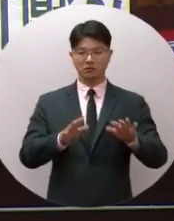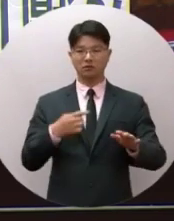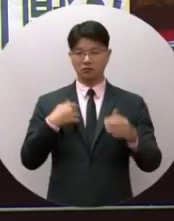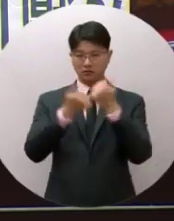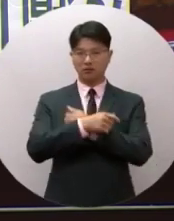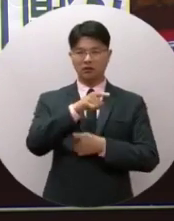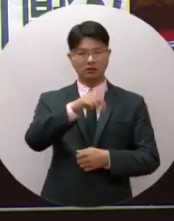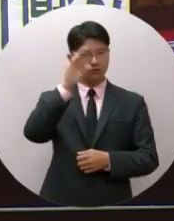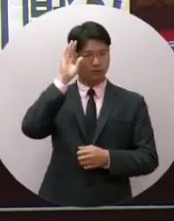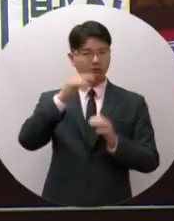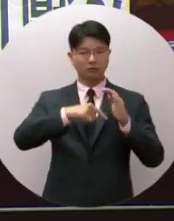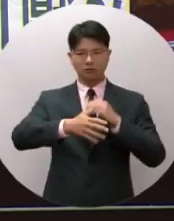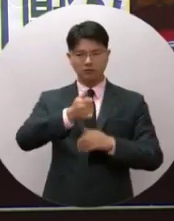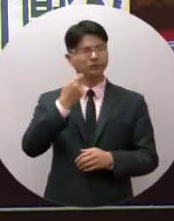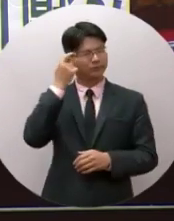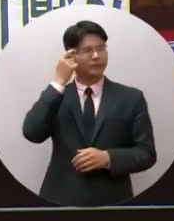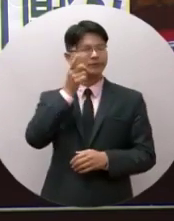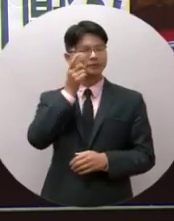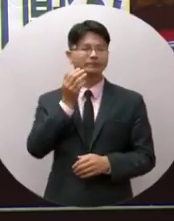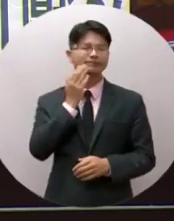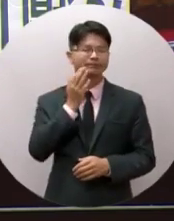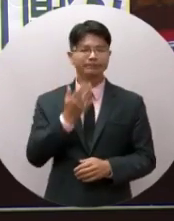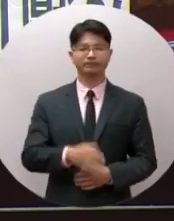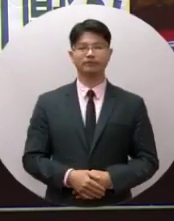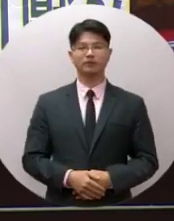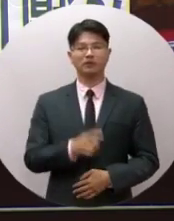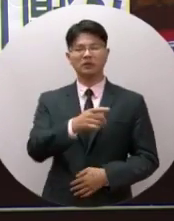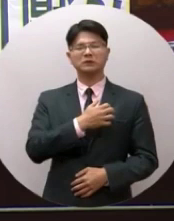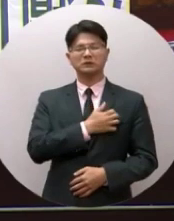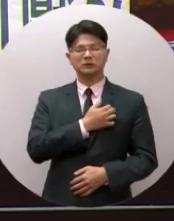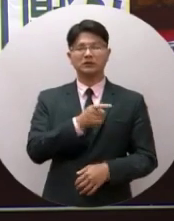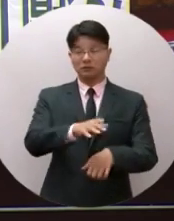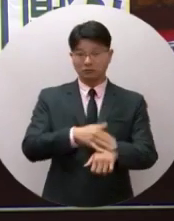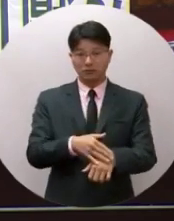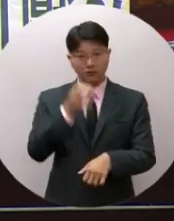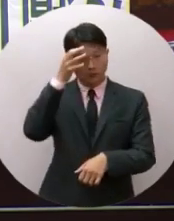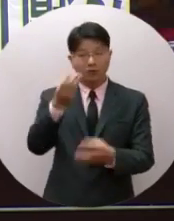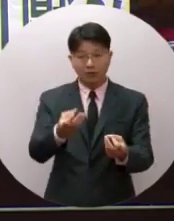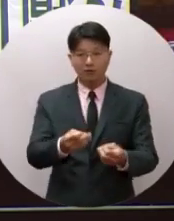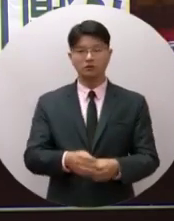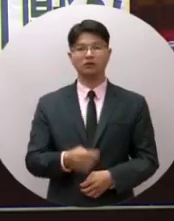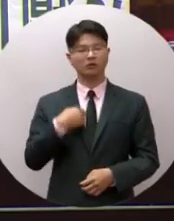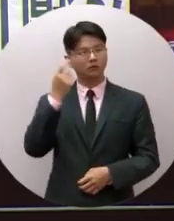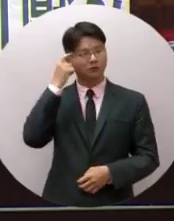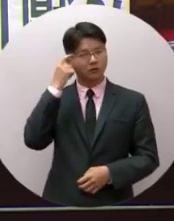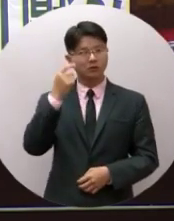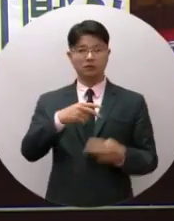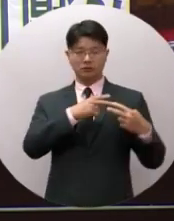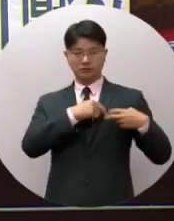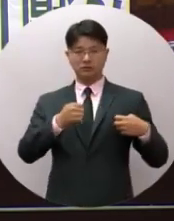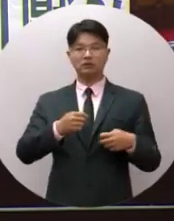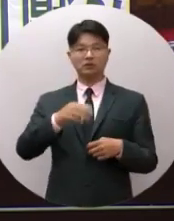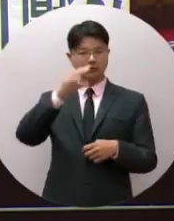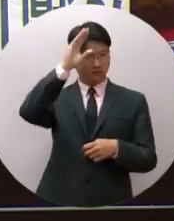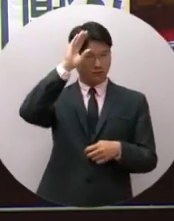替你有一点不舍了哈。虽然讲你讲没上啦，但是我觉得你跟蔡赖佩。蔡淑